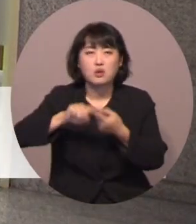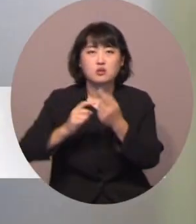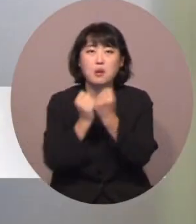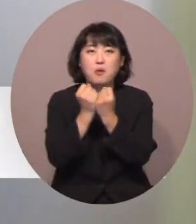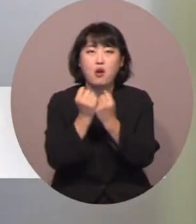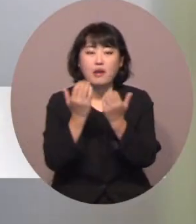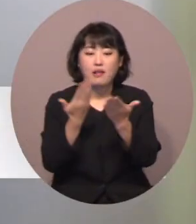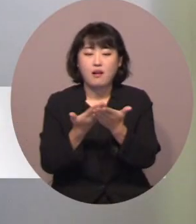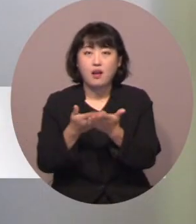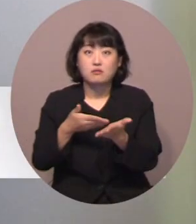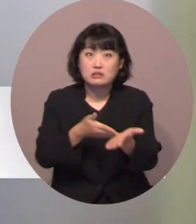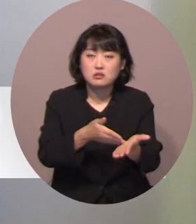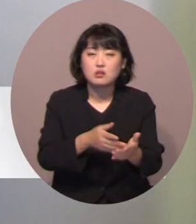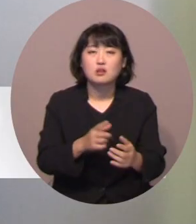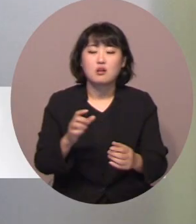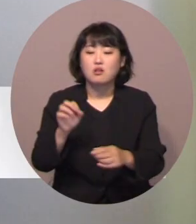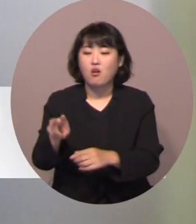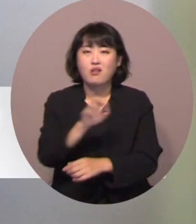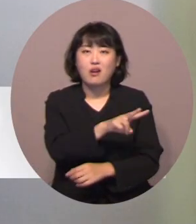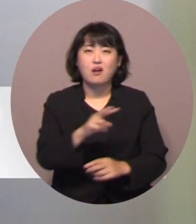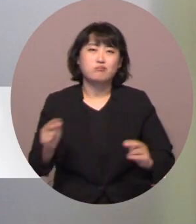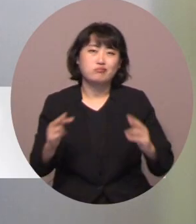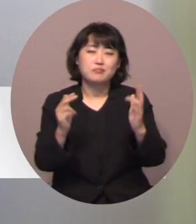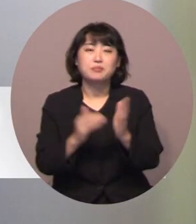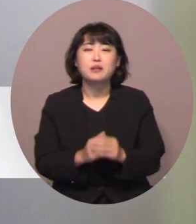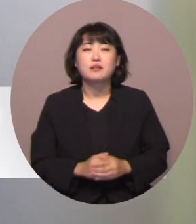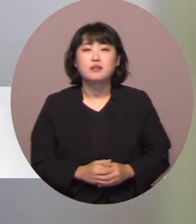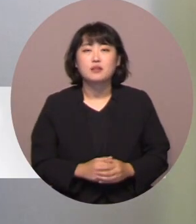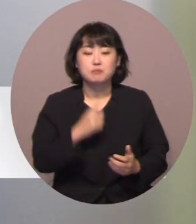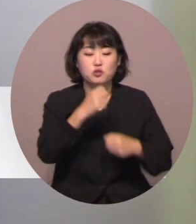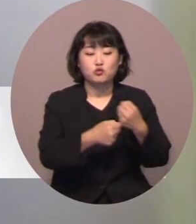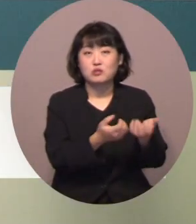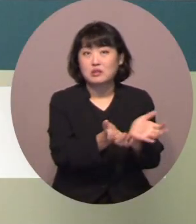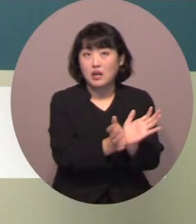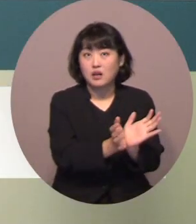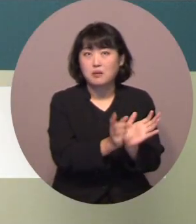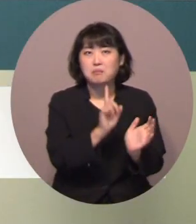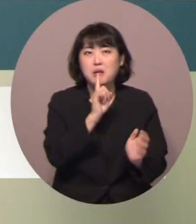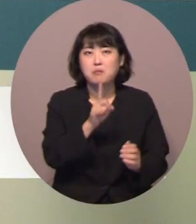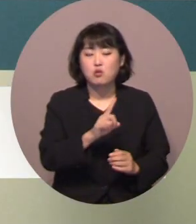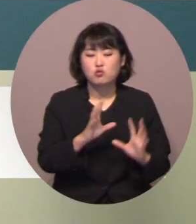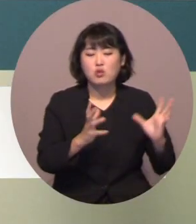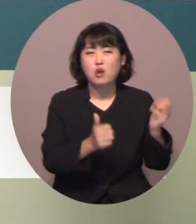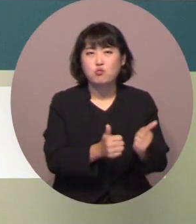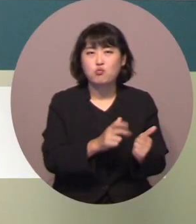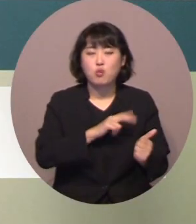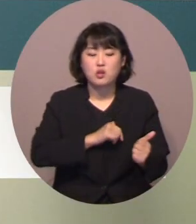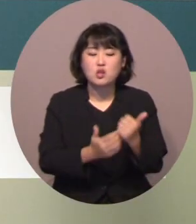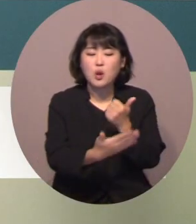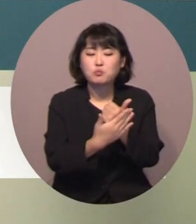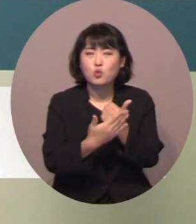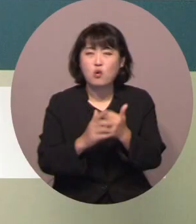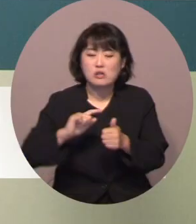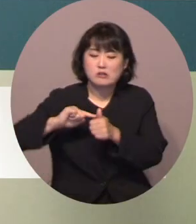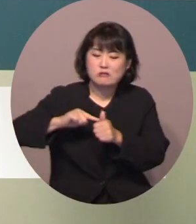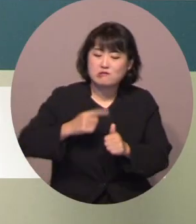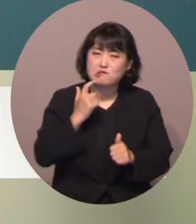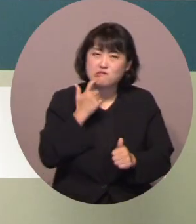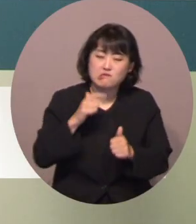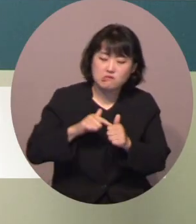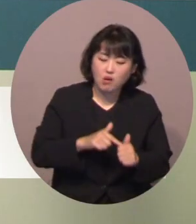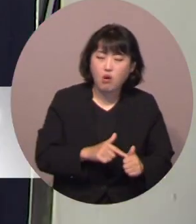벌렸습니다 민주당 대전시당은 논평을 내고 이번 설명회는 국회의원의 협조를 강요하는 행위에